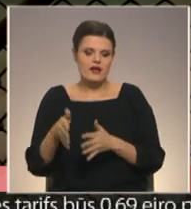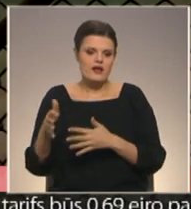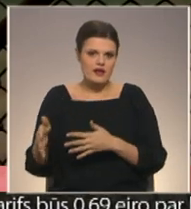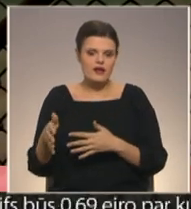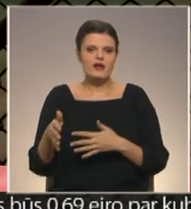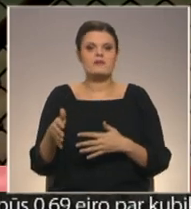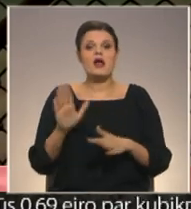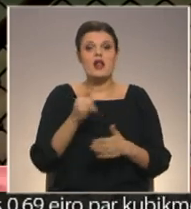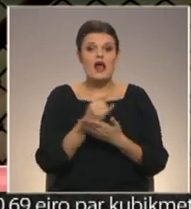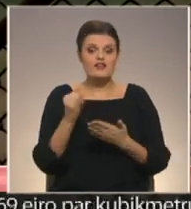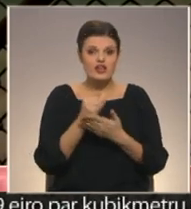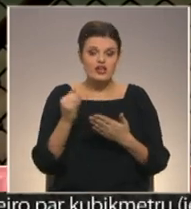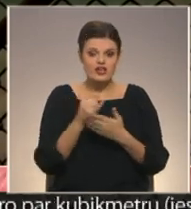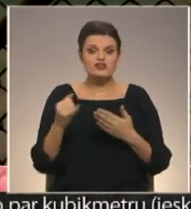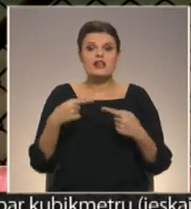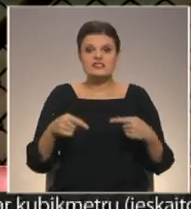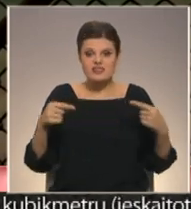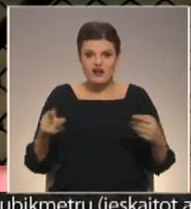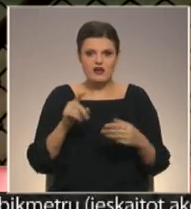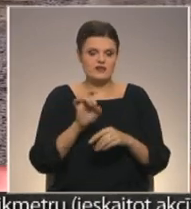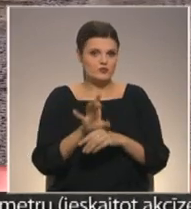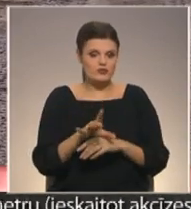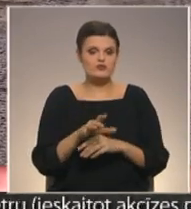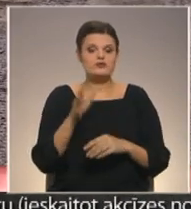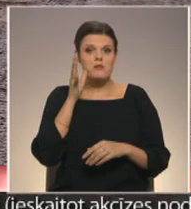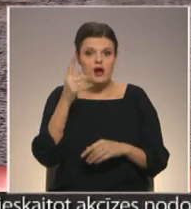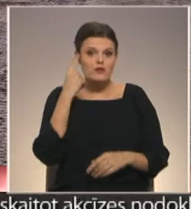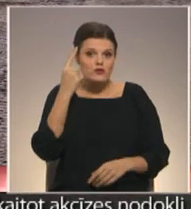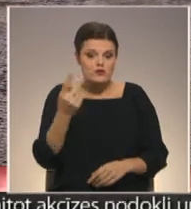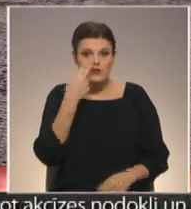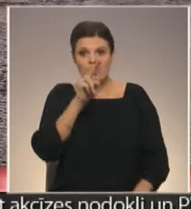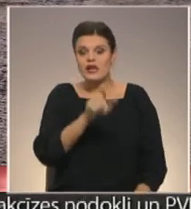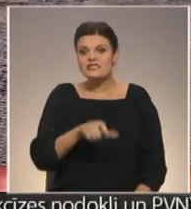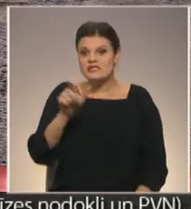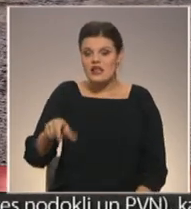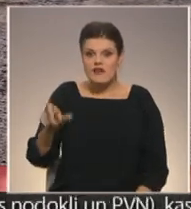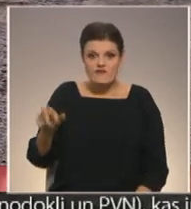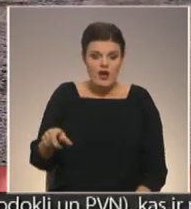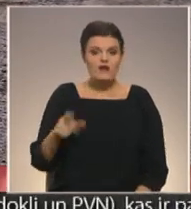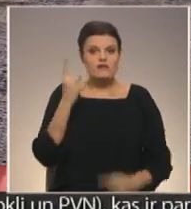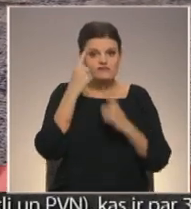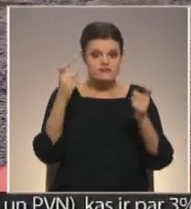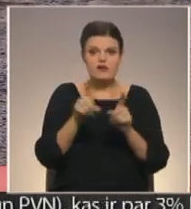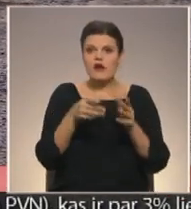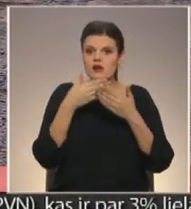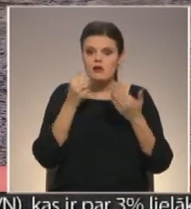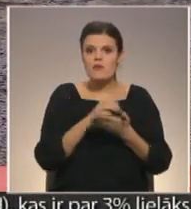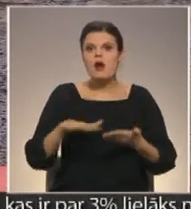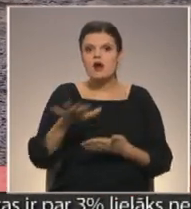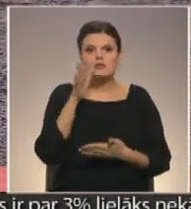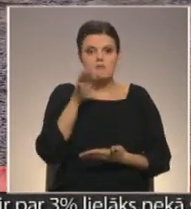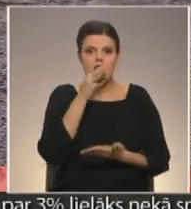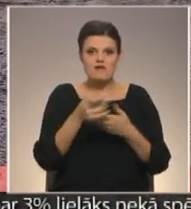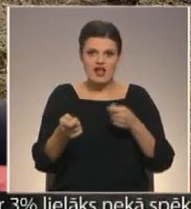ka attīrīšanas iekārtas izgājuši no ierindas vides pārvalde uzzinājusi no Sērenes iedzīvotājiem, informēts nesot arī pagasta